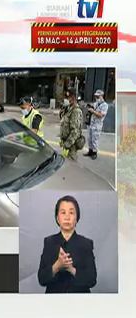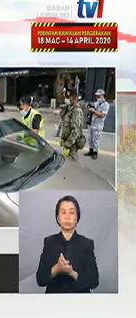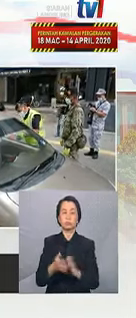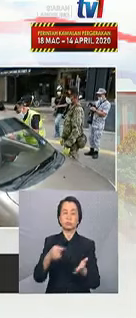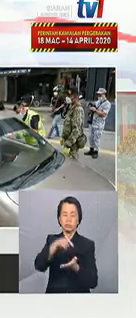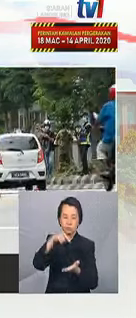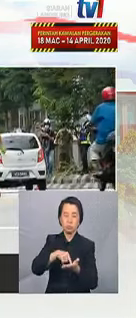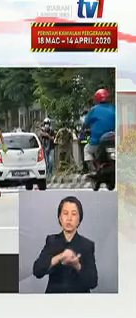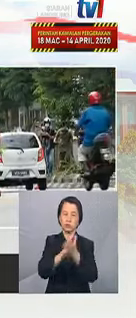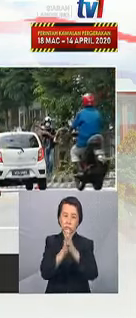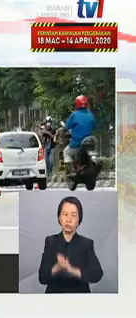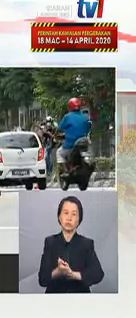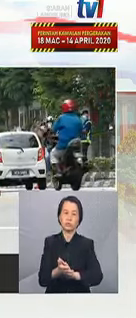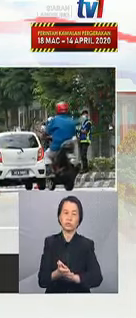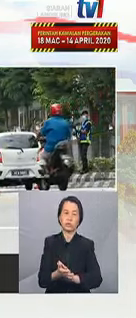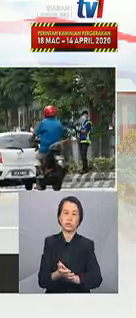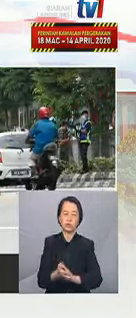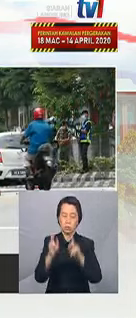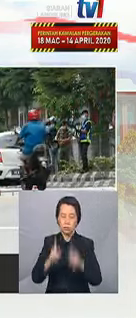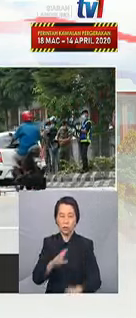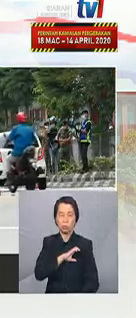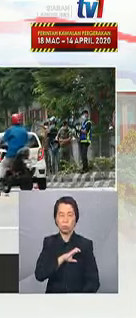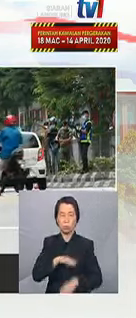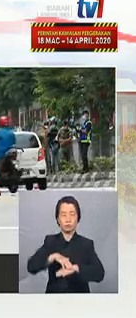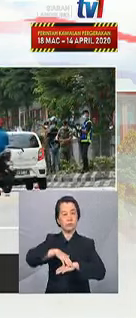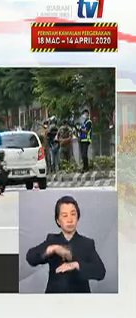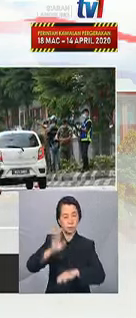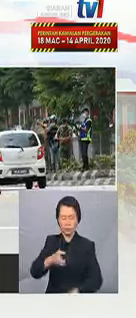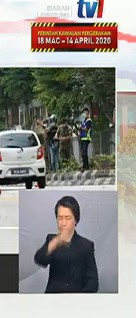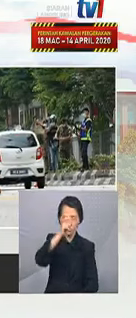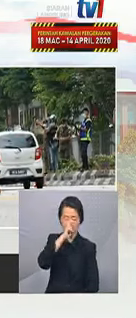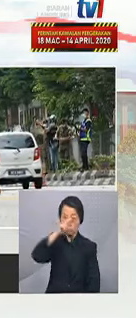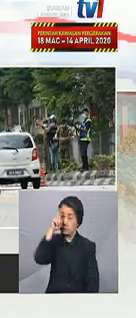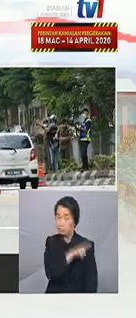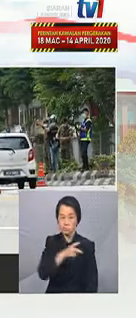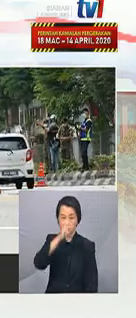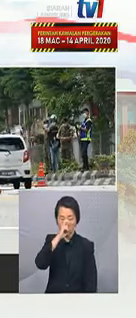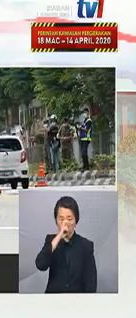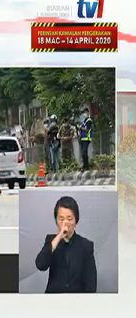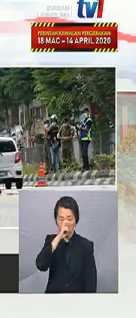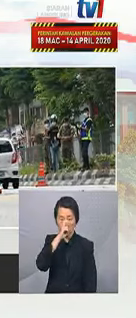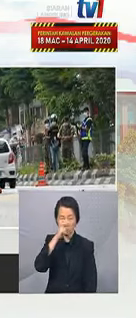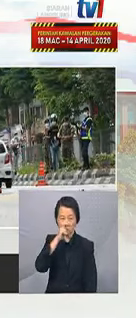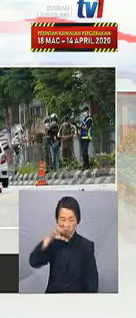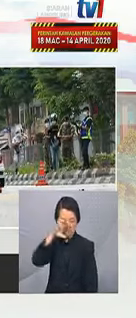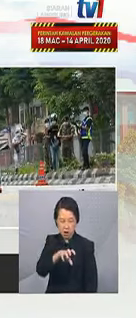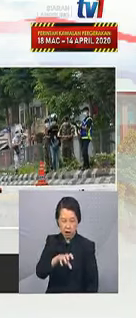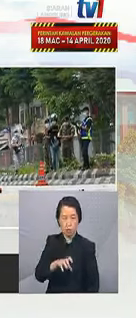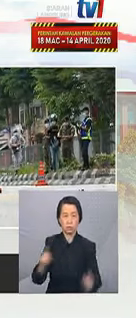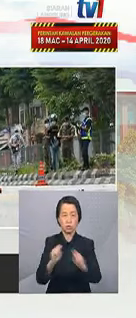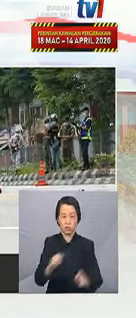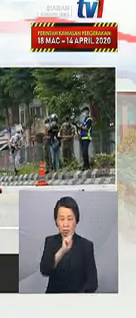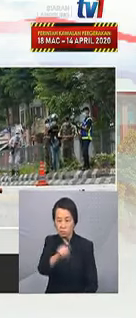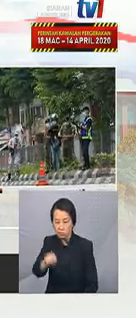perkara inilah yang menyebabkan pihak polis lebih tegas lagi, lebih keras lagi dari segi tindakan